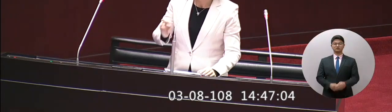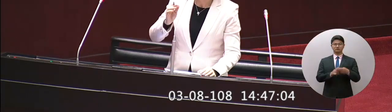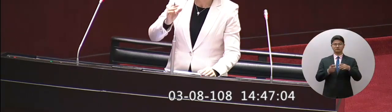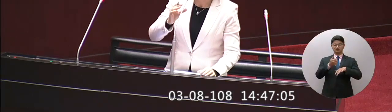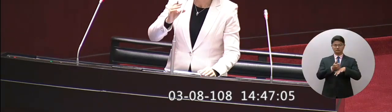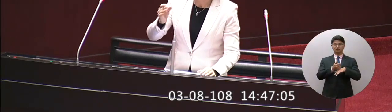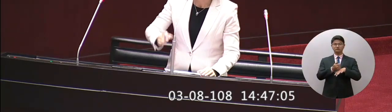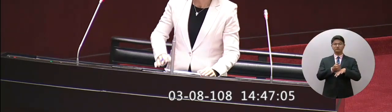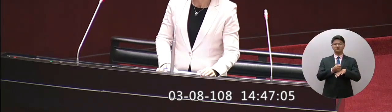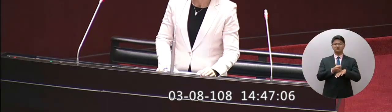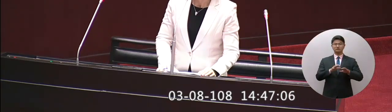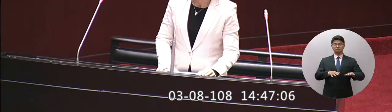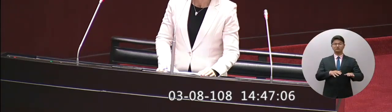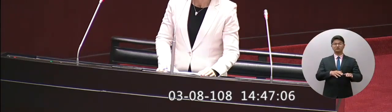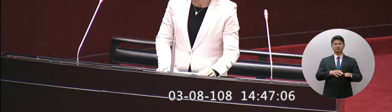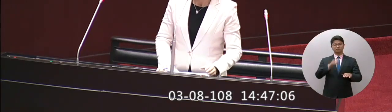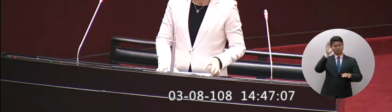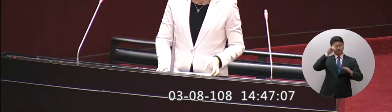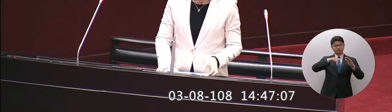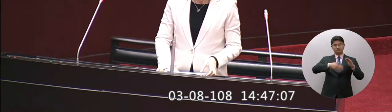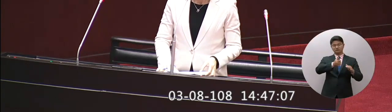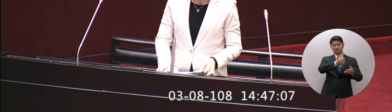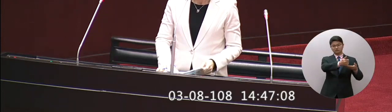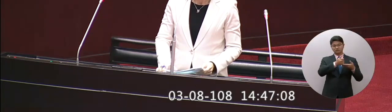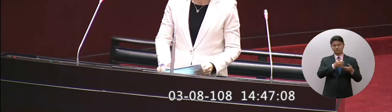主席，我们请院长。 请苏院长。